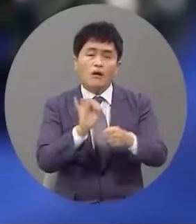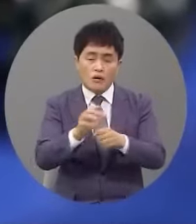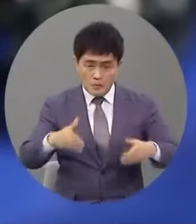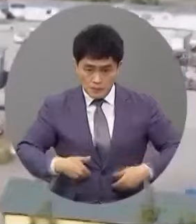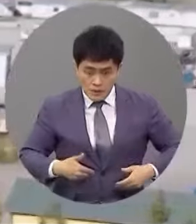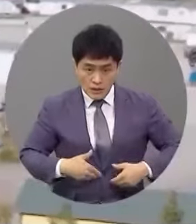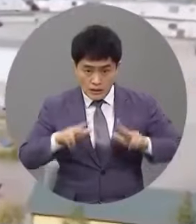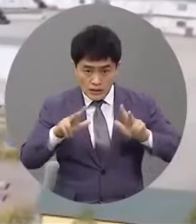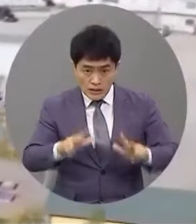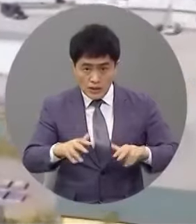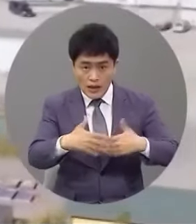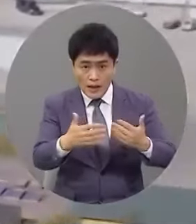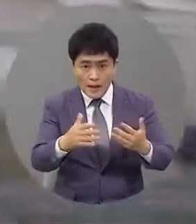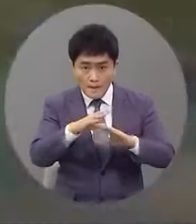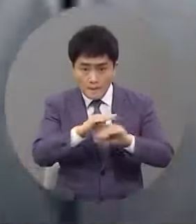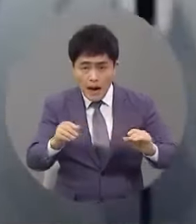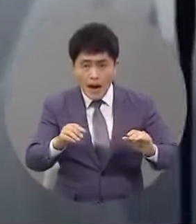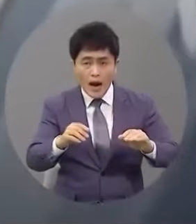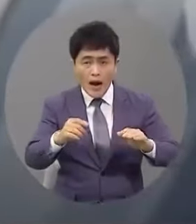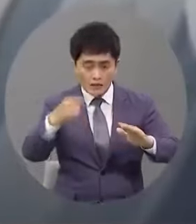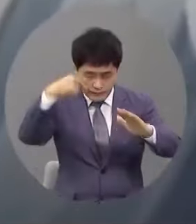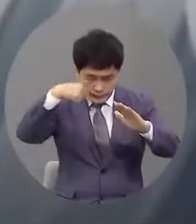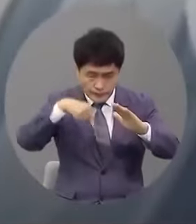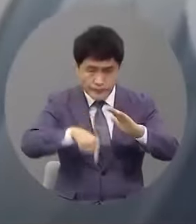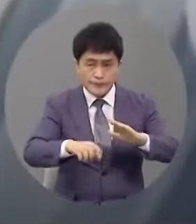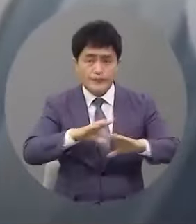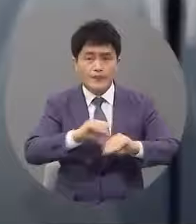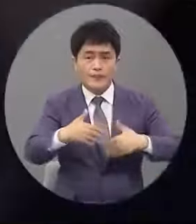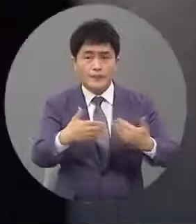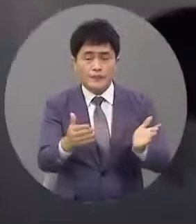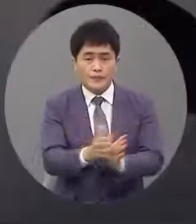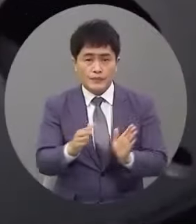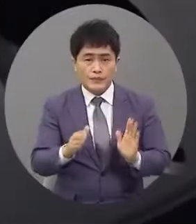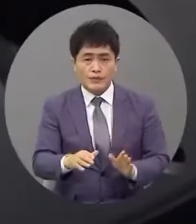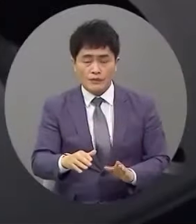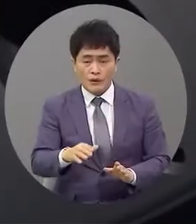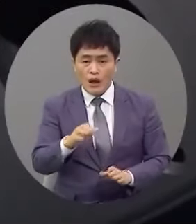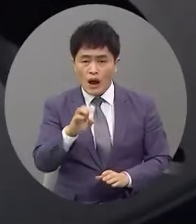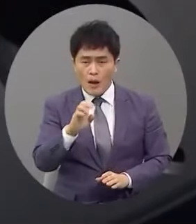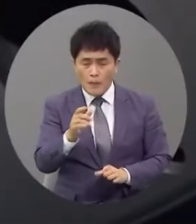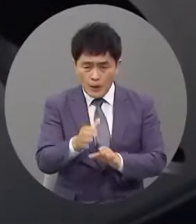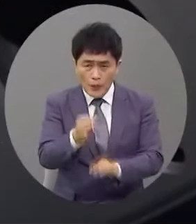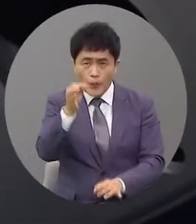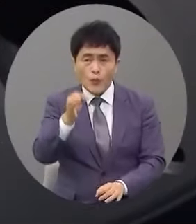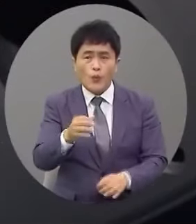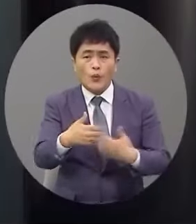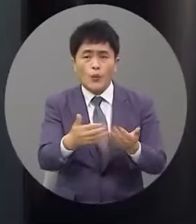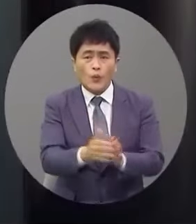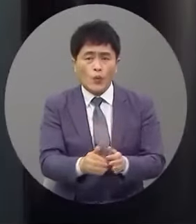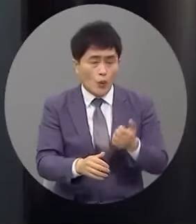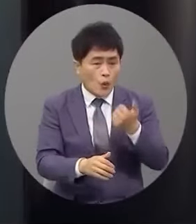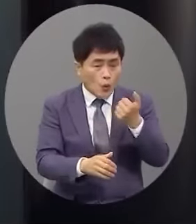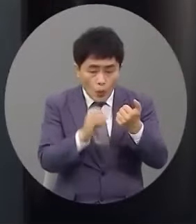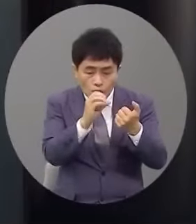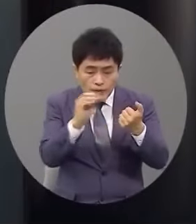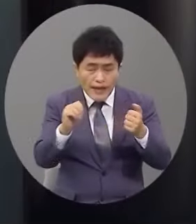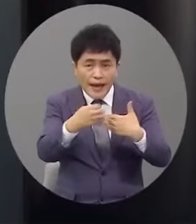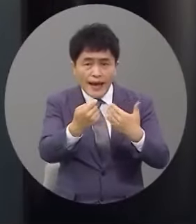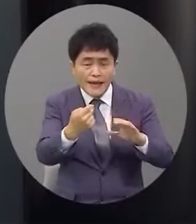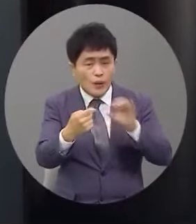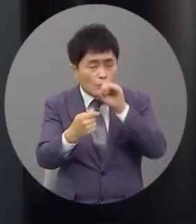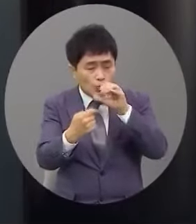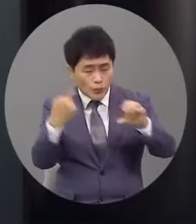지금까지 찾아낸 유일한 해법은 심층 처분. 폐연료봉을 5cm 두께의 구리 캡슐, 즉 캐니스터